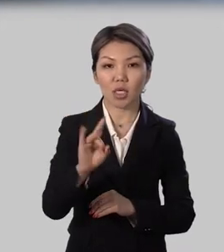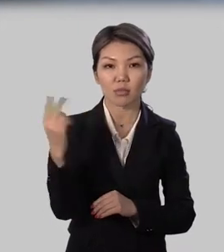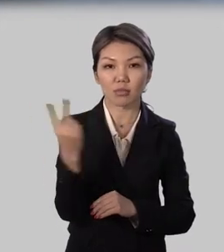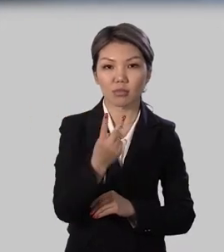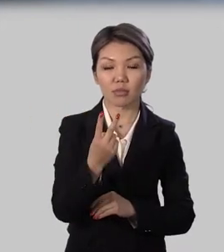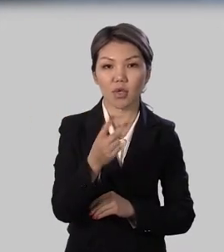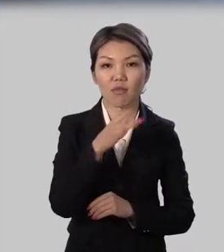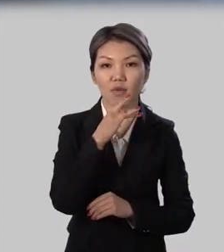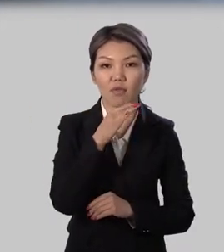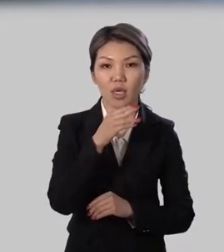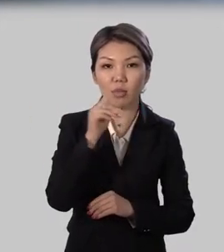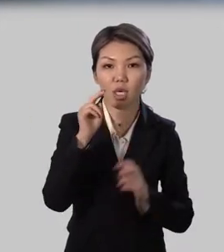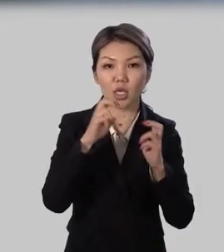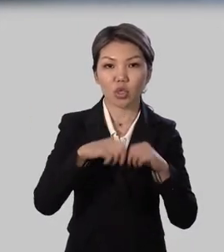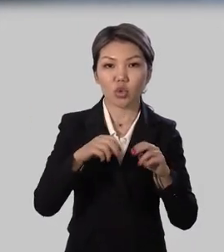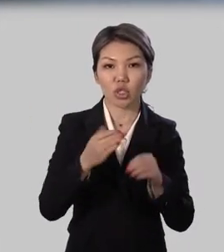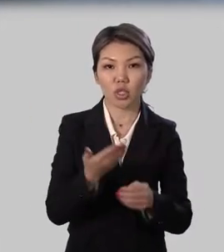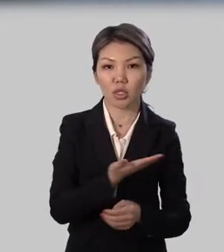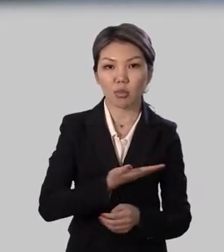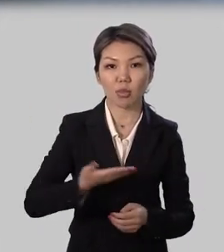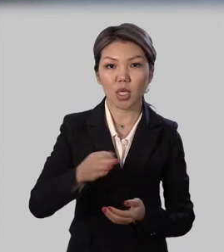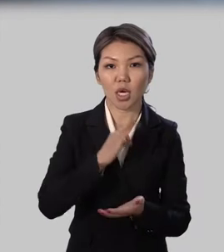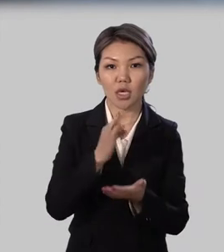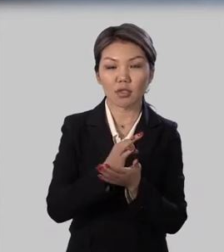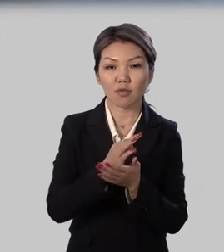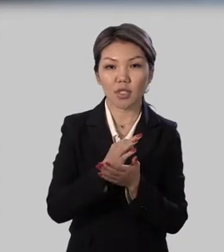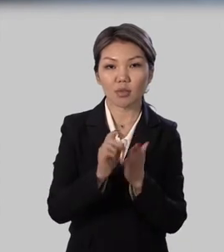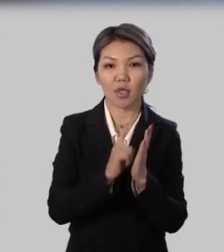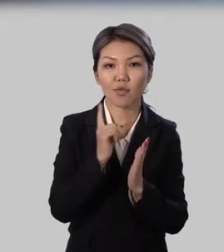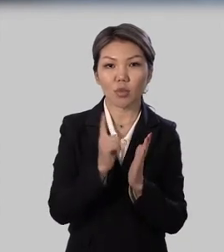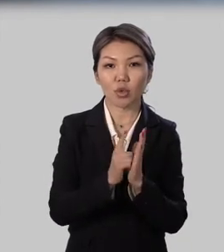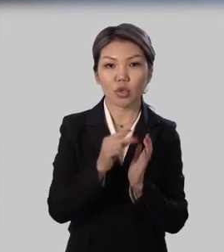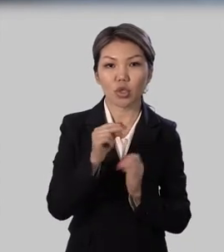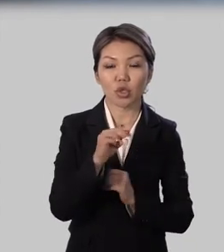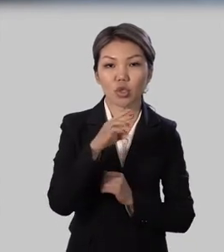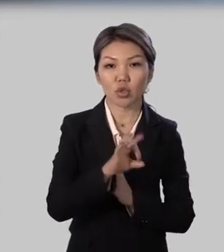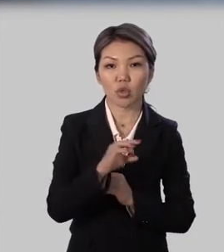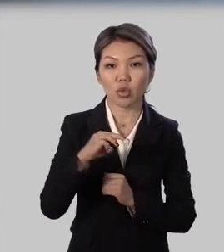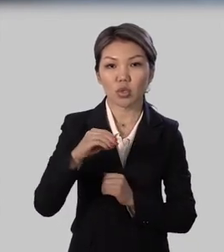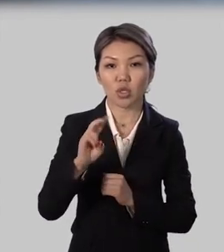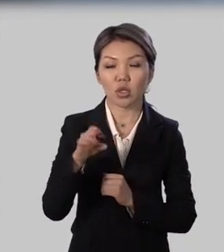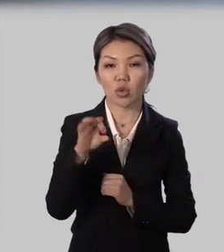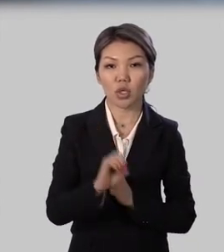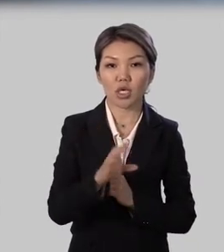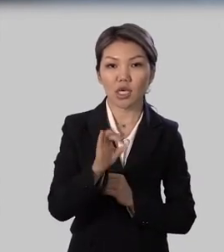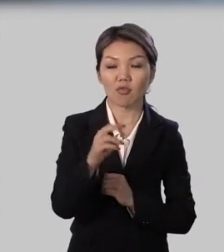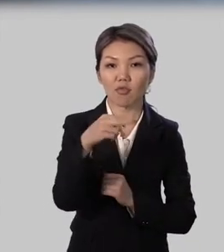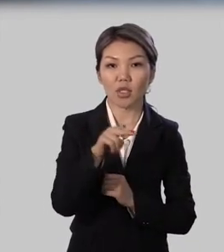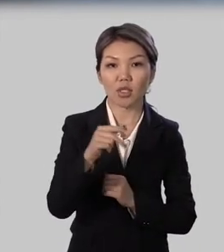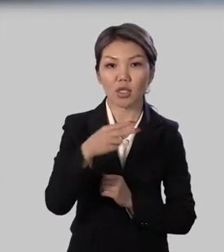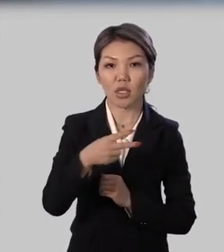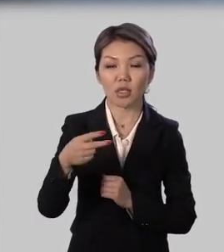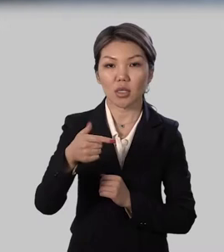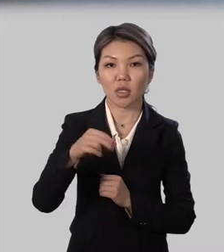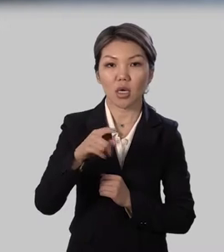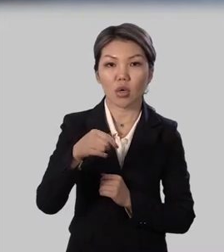изучения мы ответим на следующие вопросы что такое вид глагола какие существуют